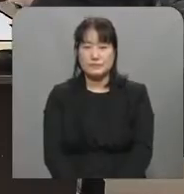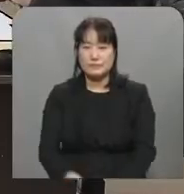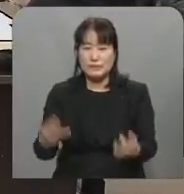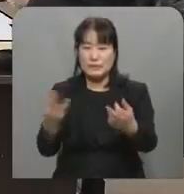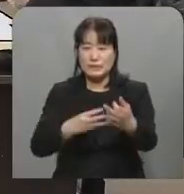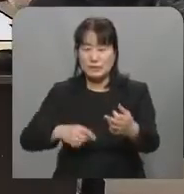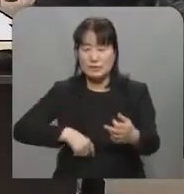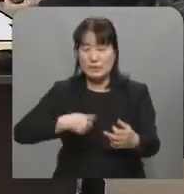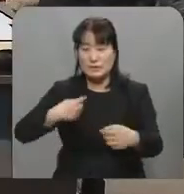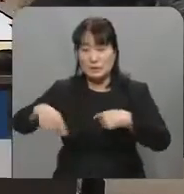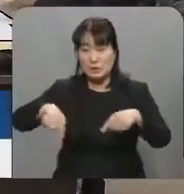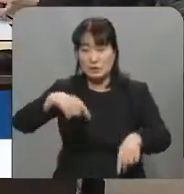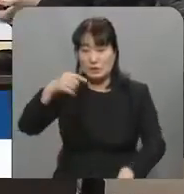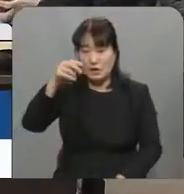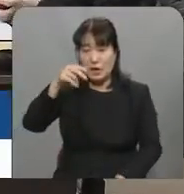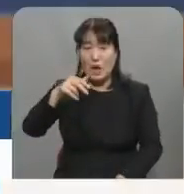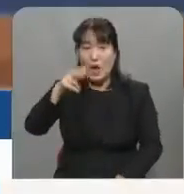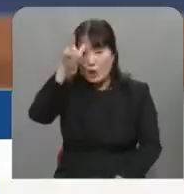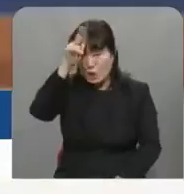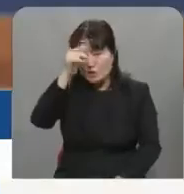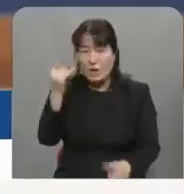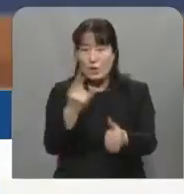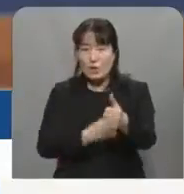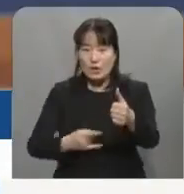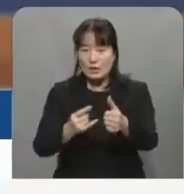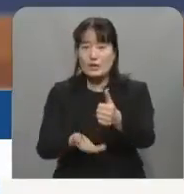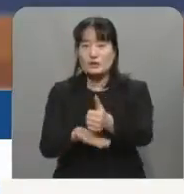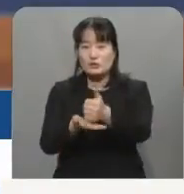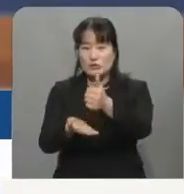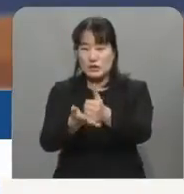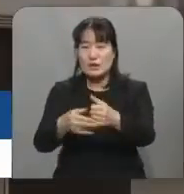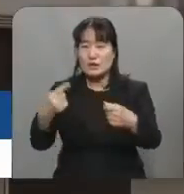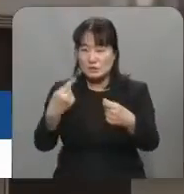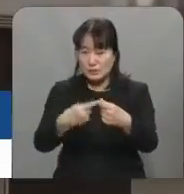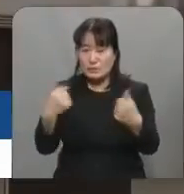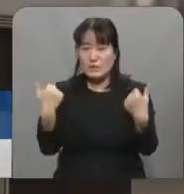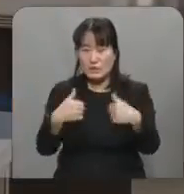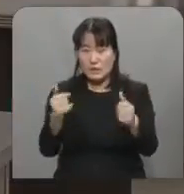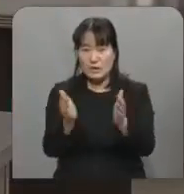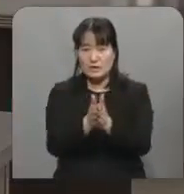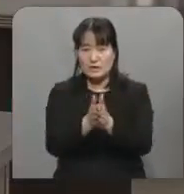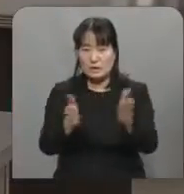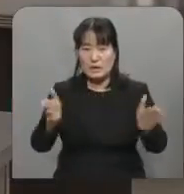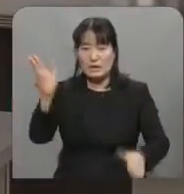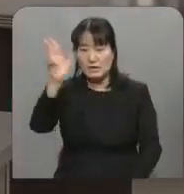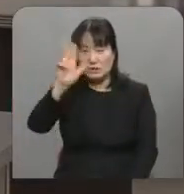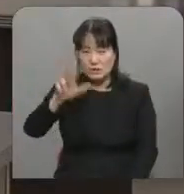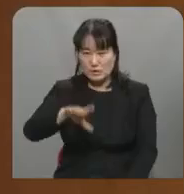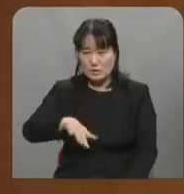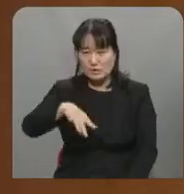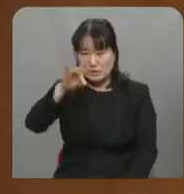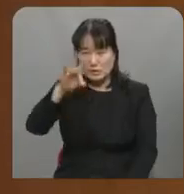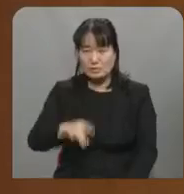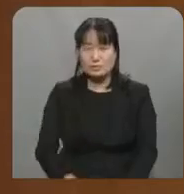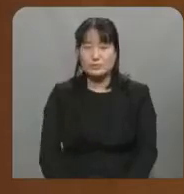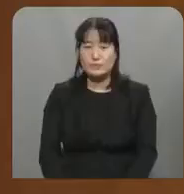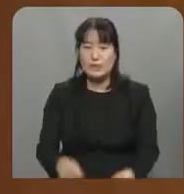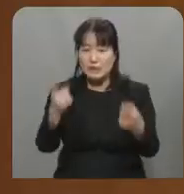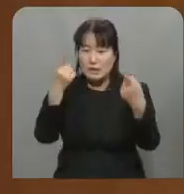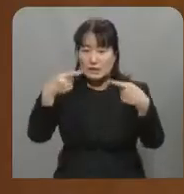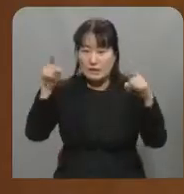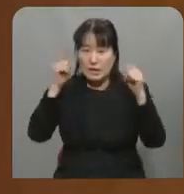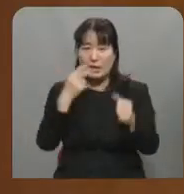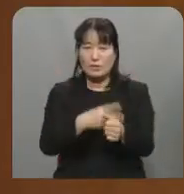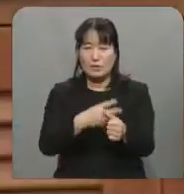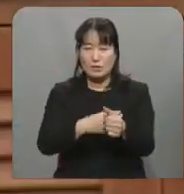강원도 자치경찰위원회 위원추천위원회 첫 회의가 열렸습니다. 전국에서 처음입니다. 위원추천위는